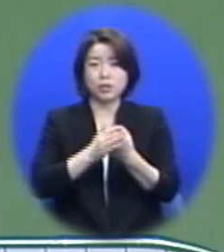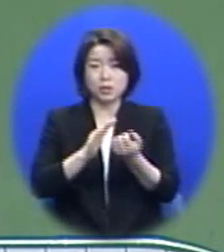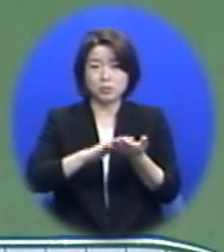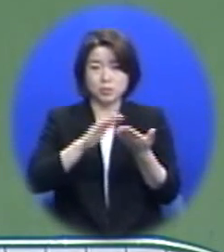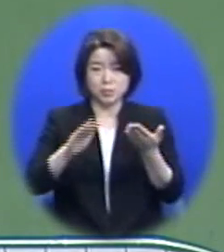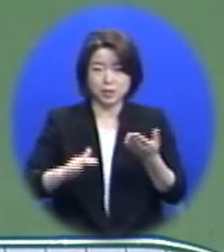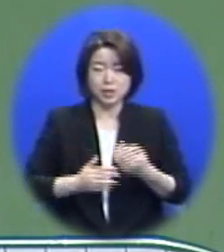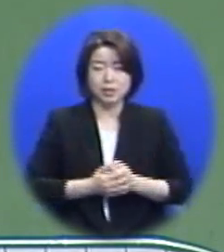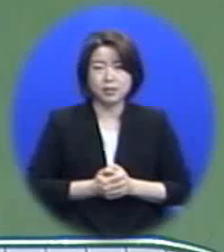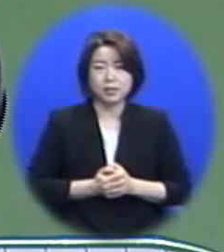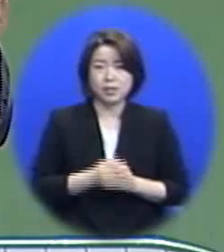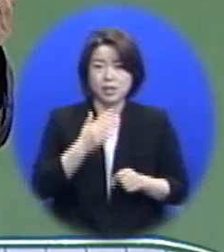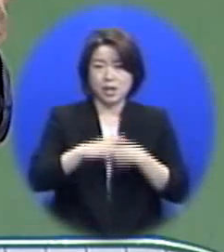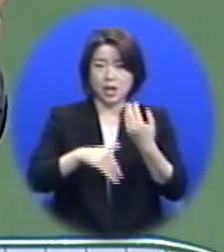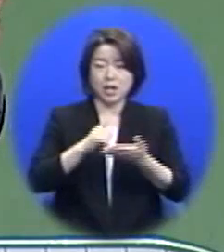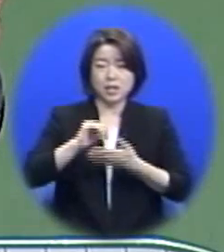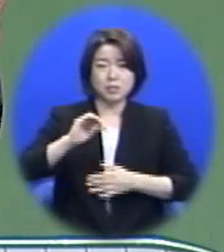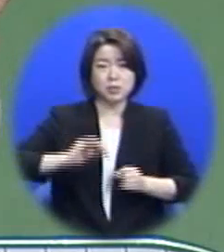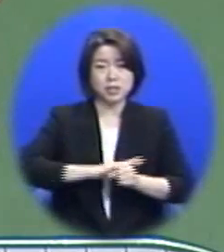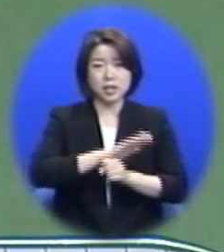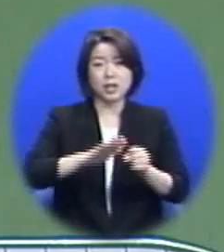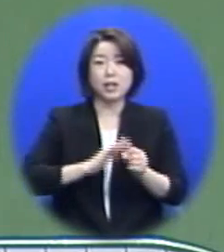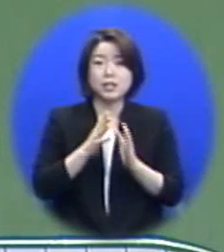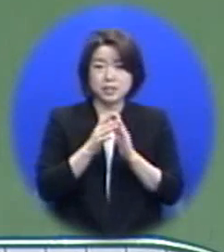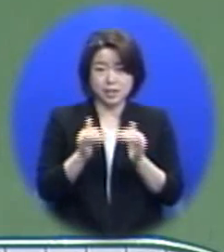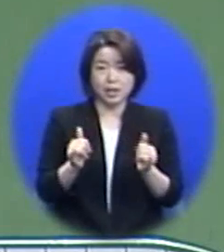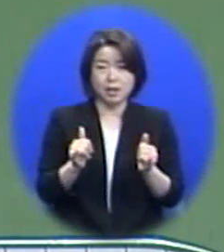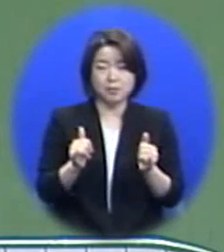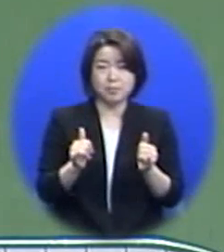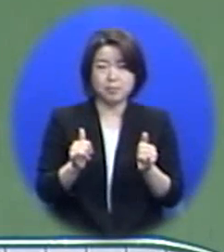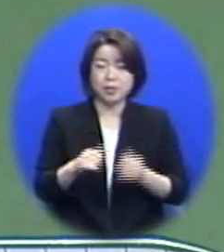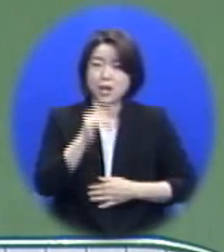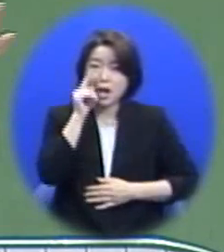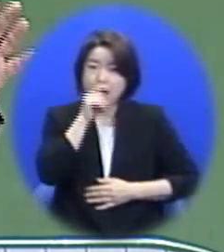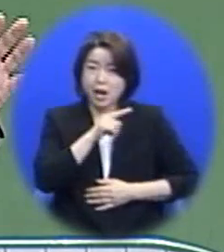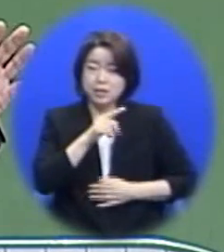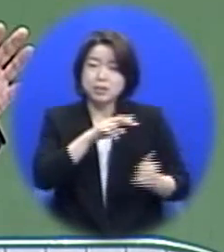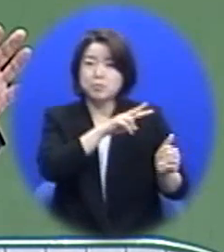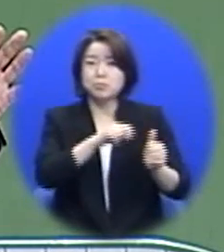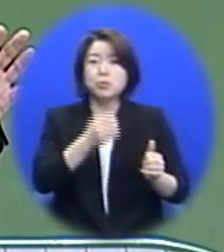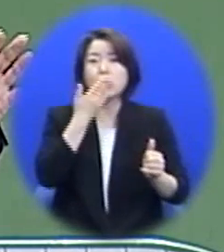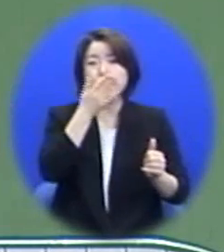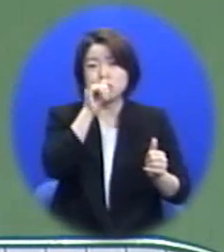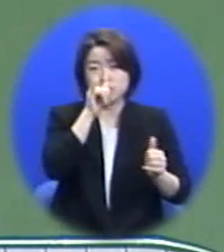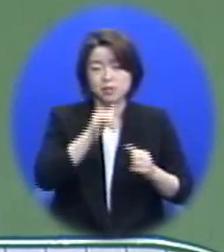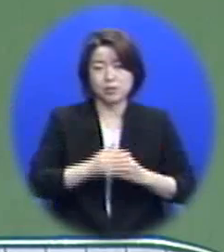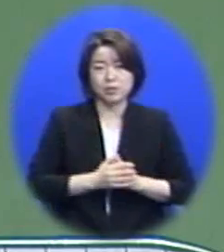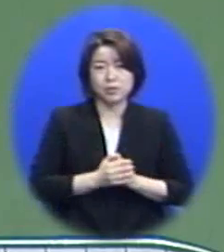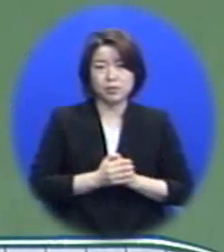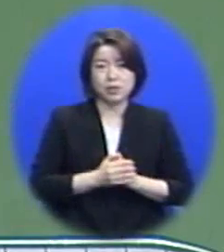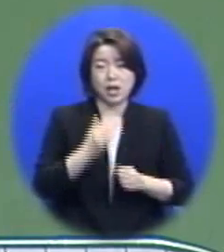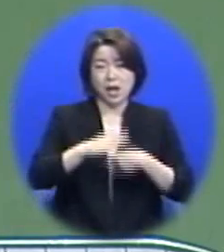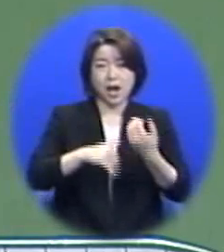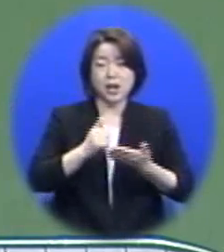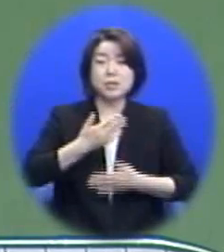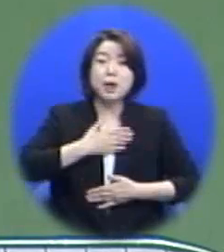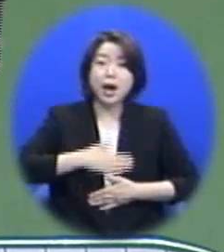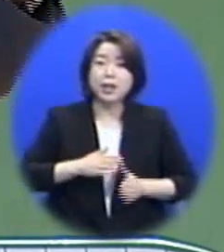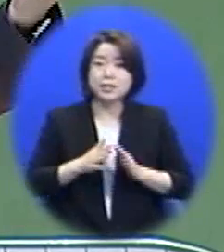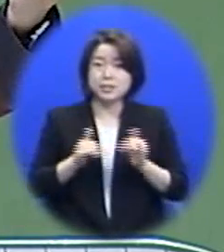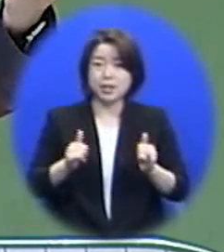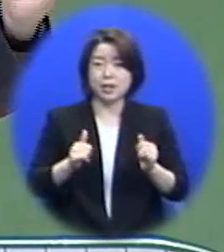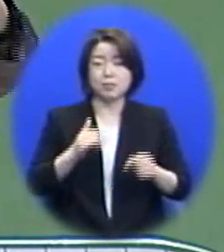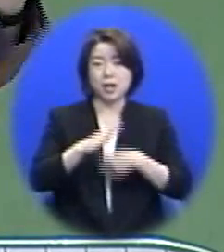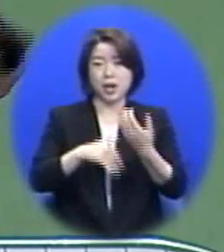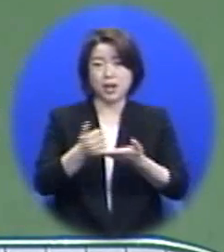때문이 하나님을 사랑하는 사람은 악을 미워하게 됩니다 하나님을 아는 사람 하나님을